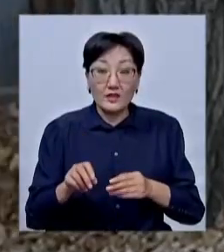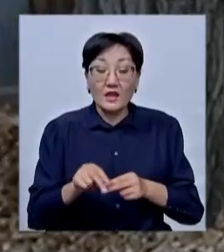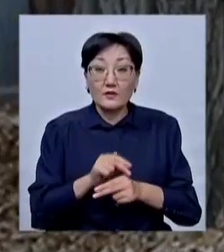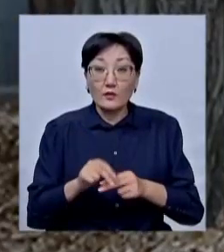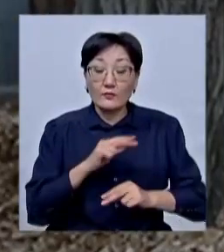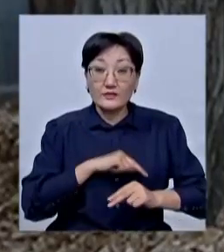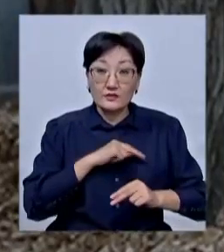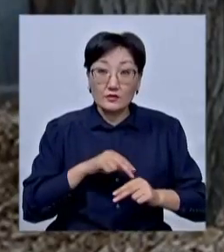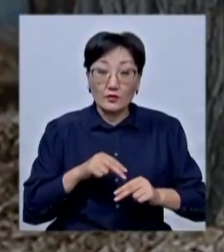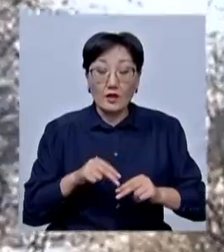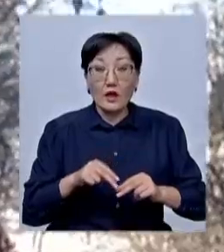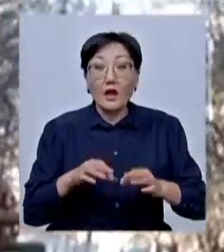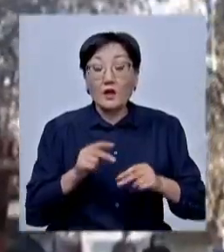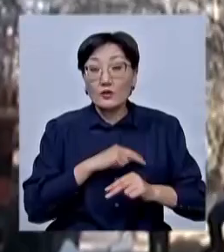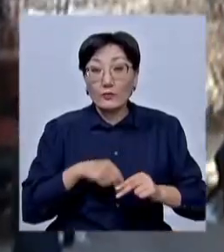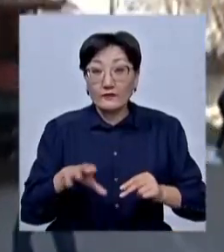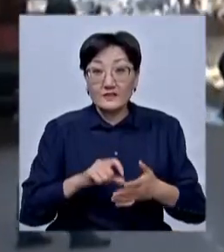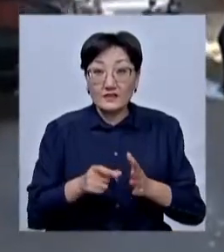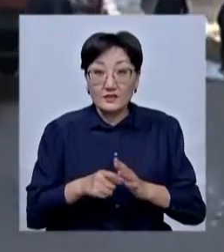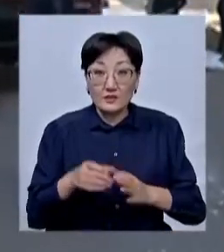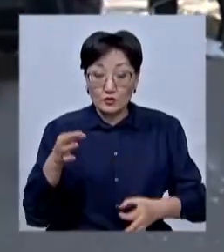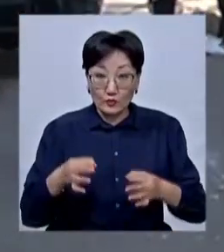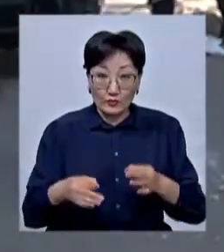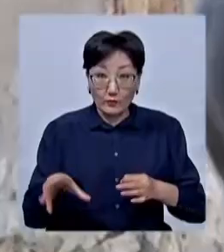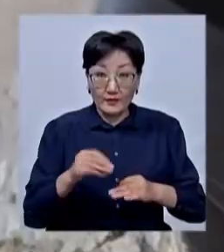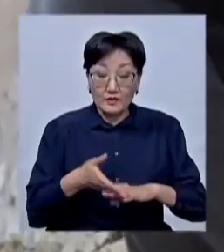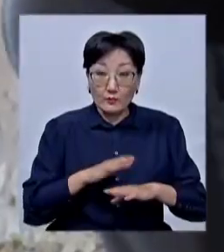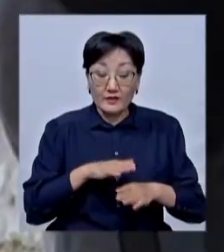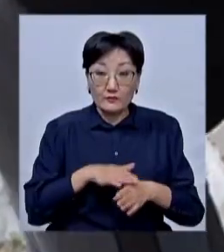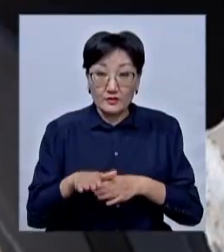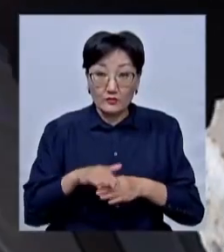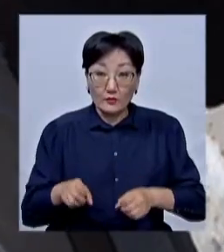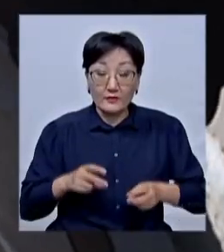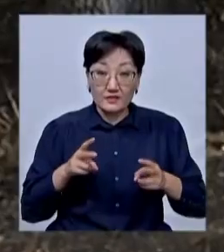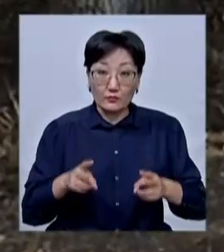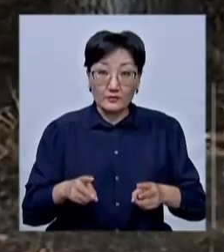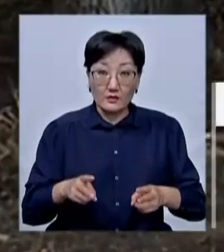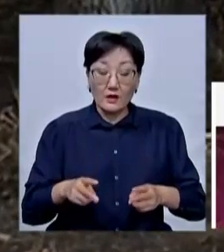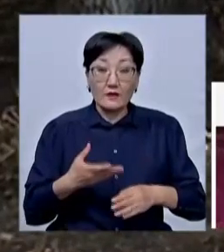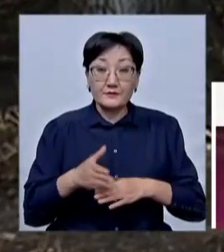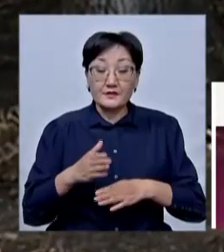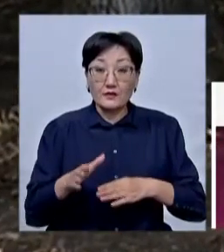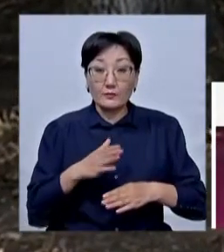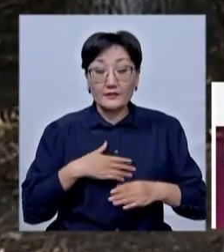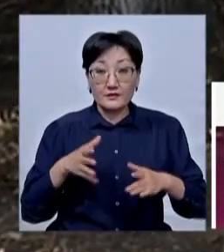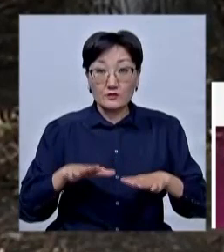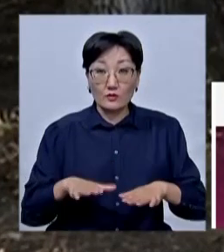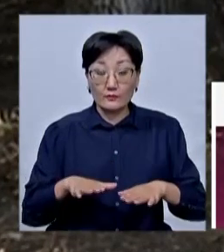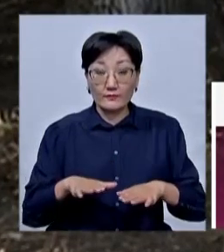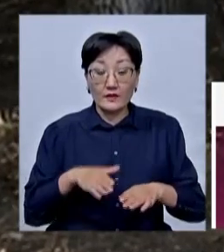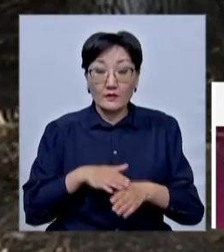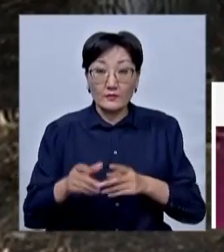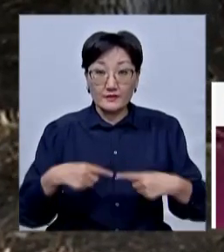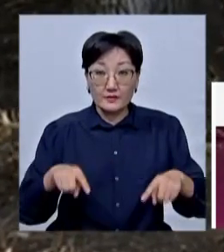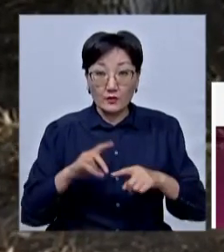трудовые работы прямо из зала суда. Все зависит от степени тяжести совершенного преступления. Выделены нам местные исполнительные органы на